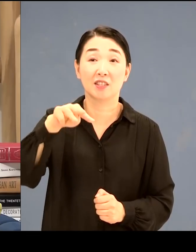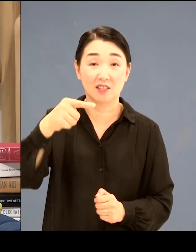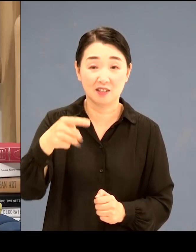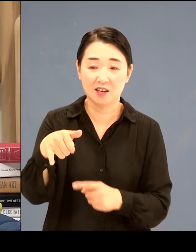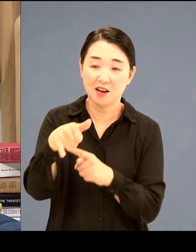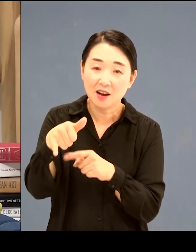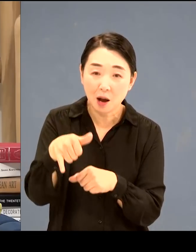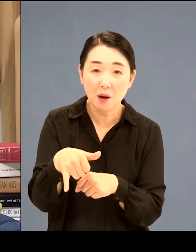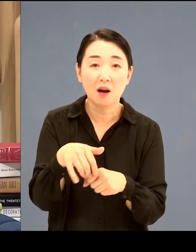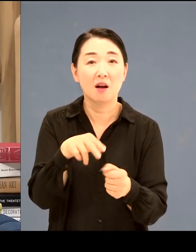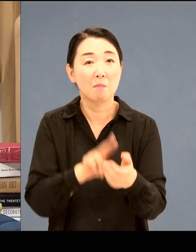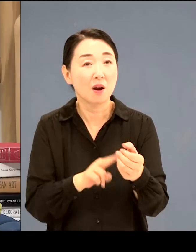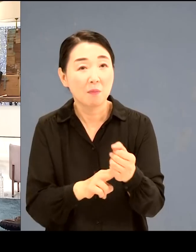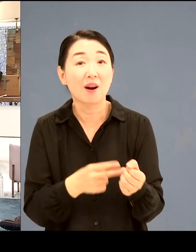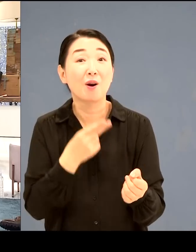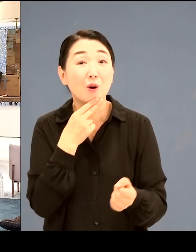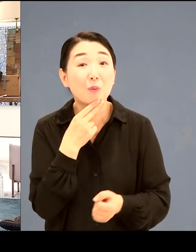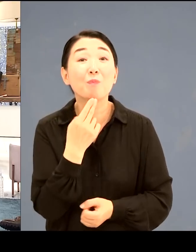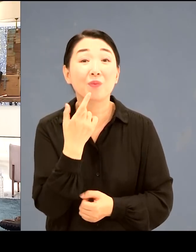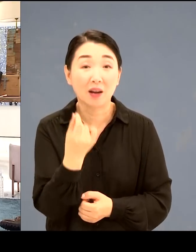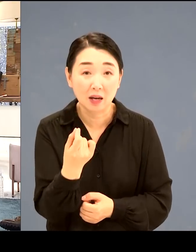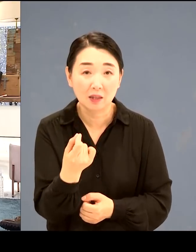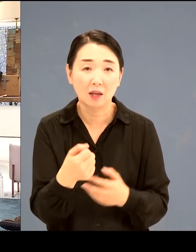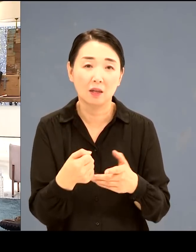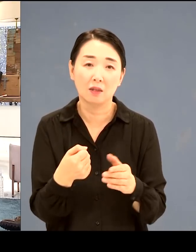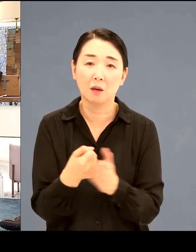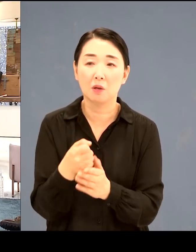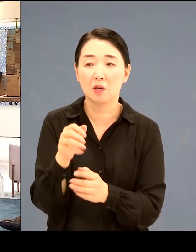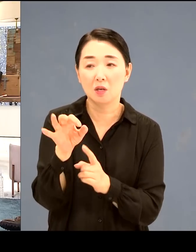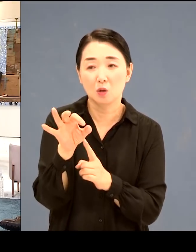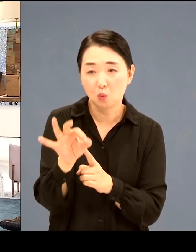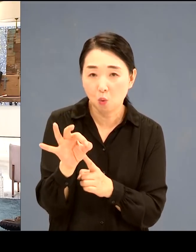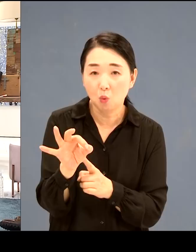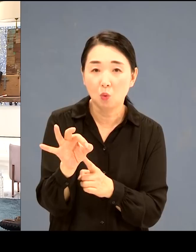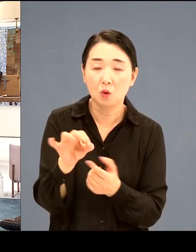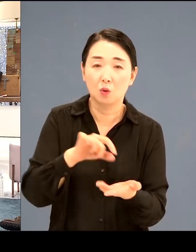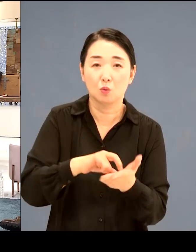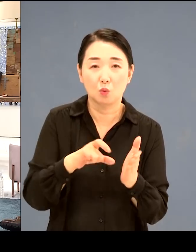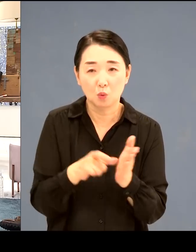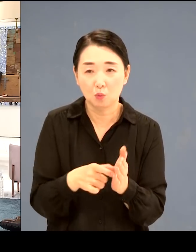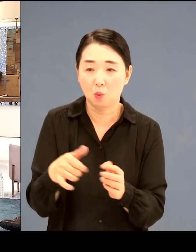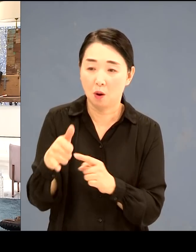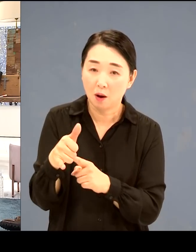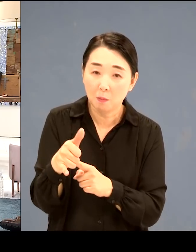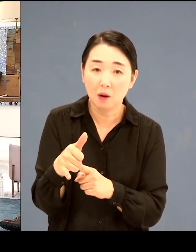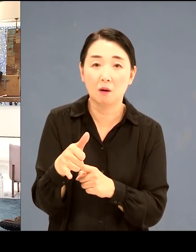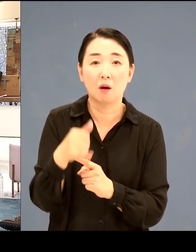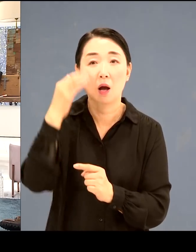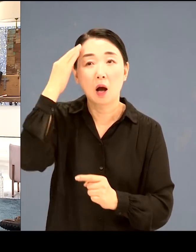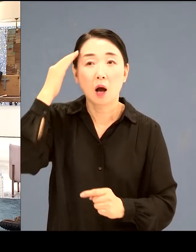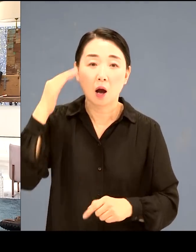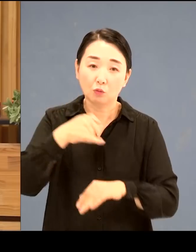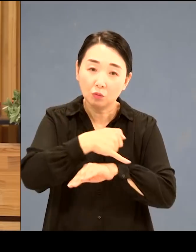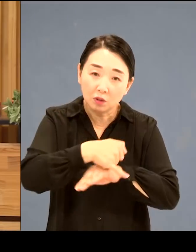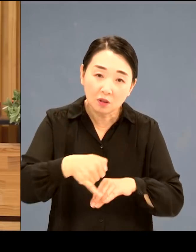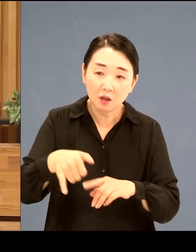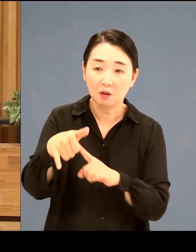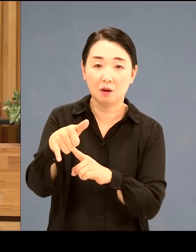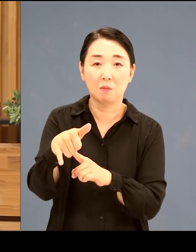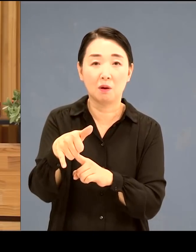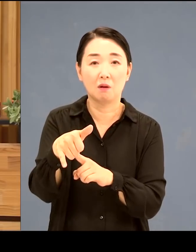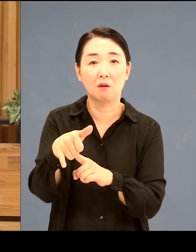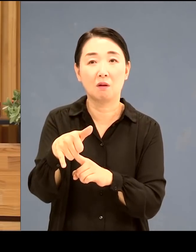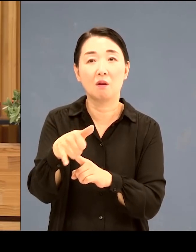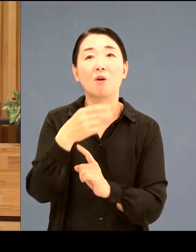게 없을 시절이었고 그렇죠. 이 가격대의 가방 라인 자체가 국내 디자이너의 가방 라인